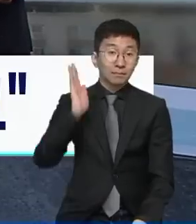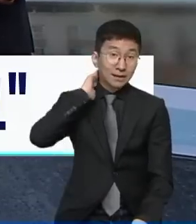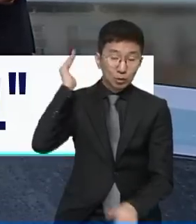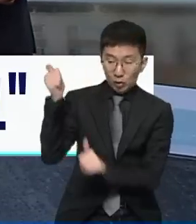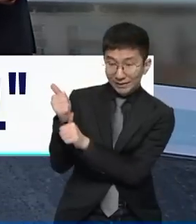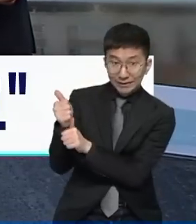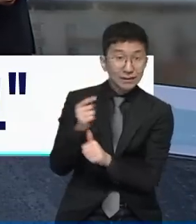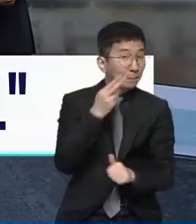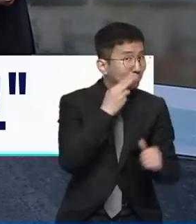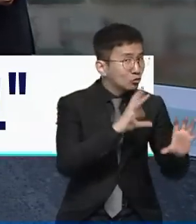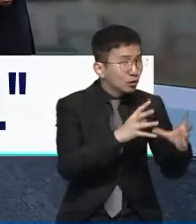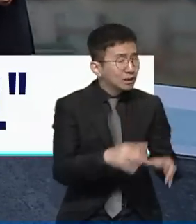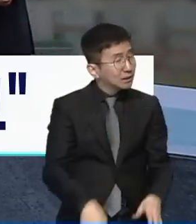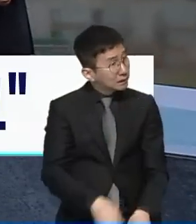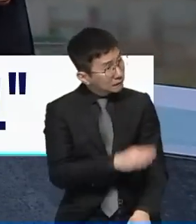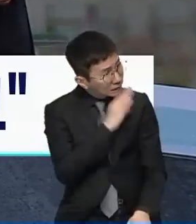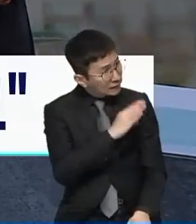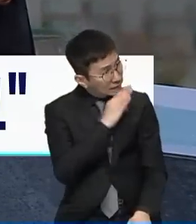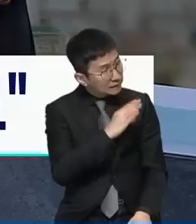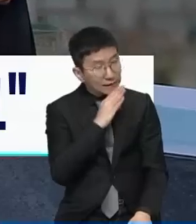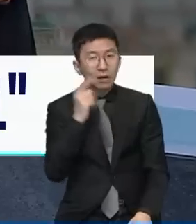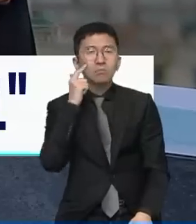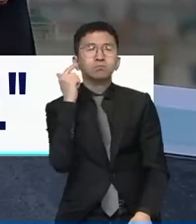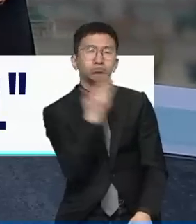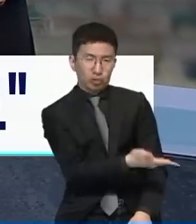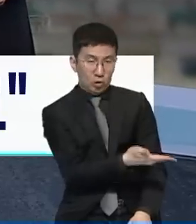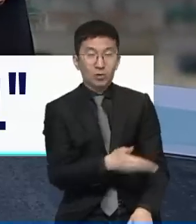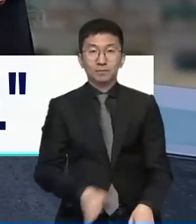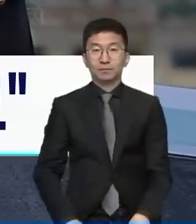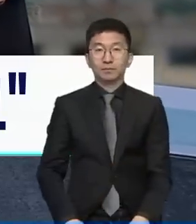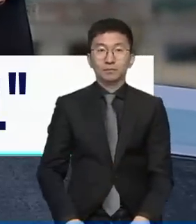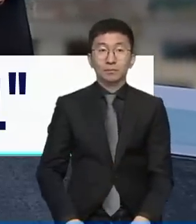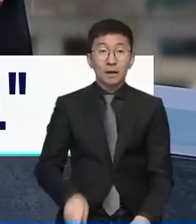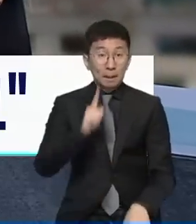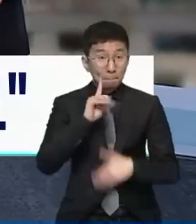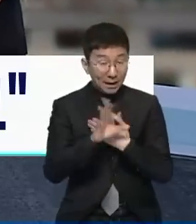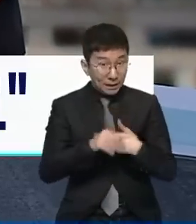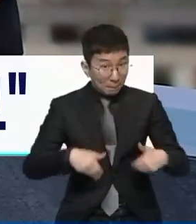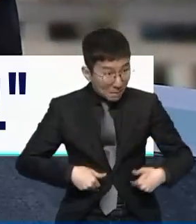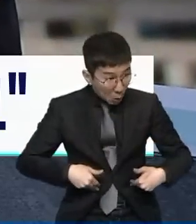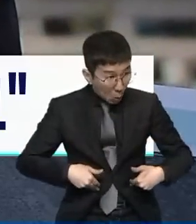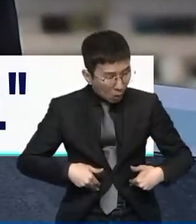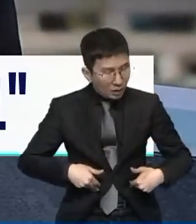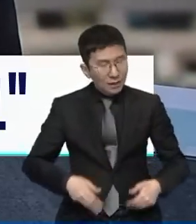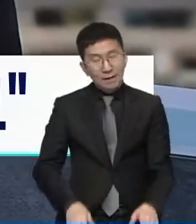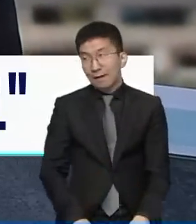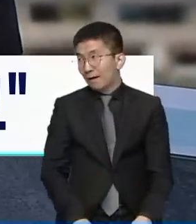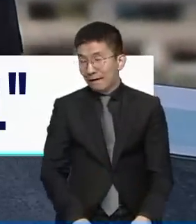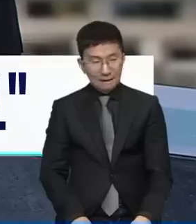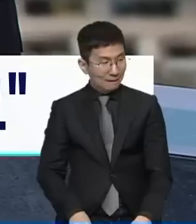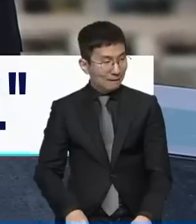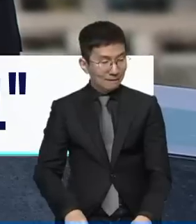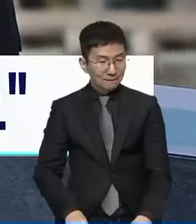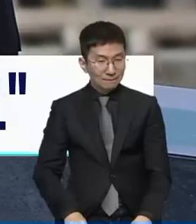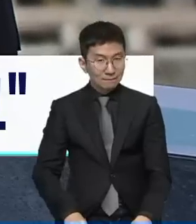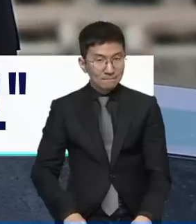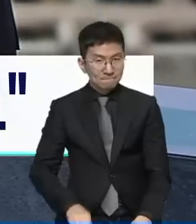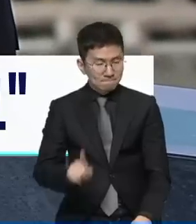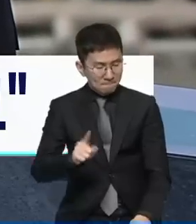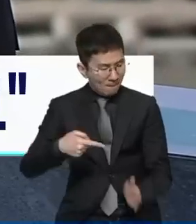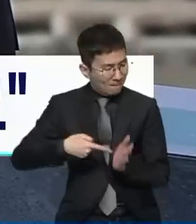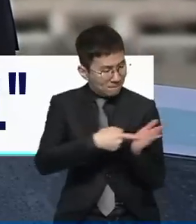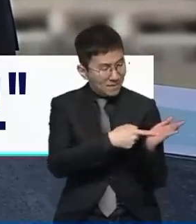대통령 실은 미국의 사실관계 확인을 요청했고 필요하면 합당한 조치를 요구할 거라고 밝혔습니다